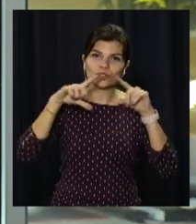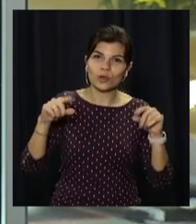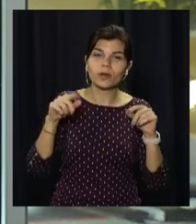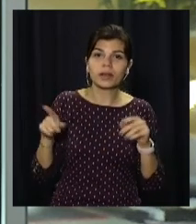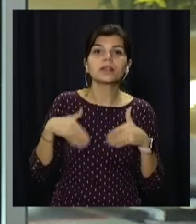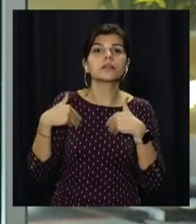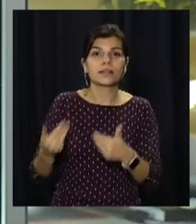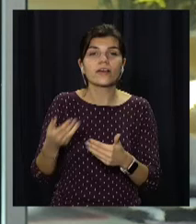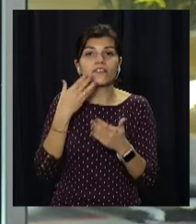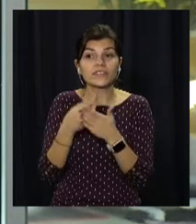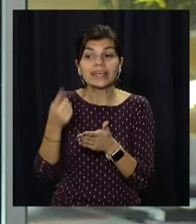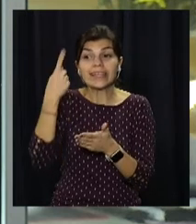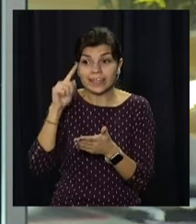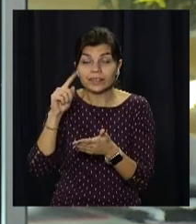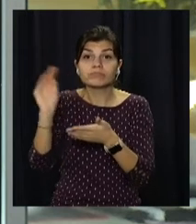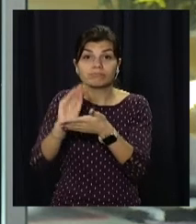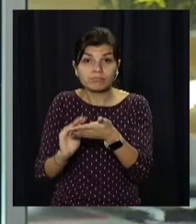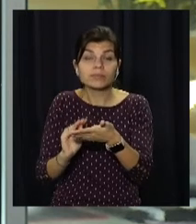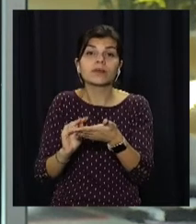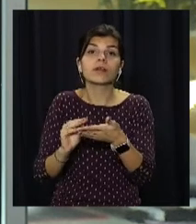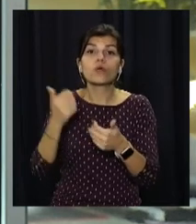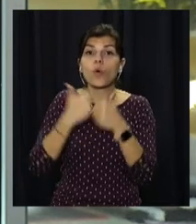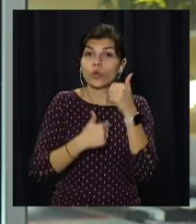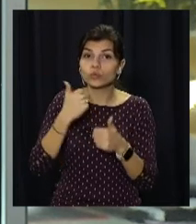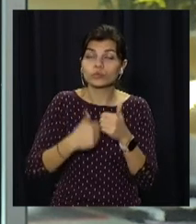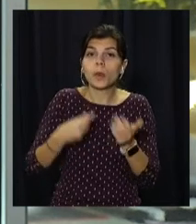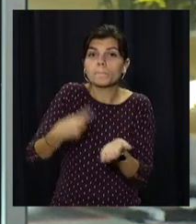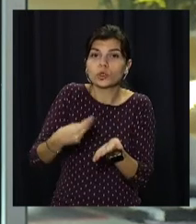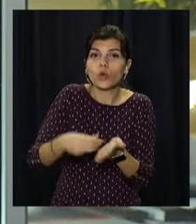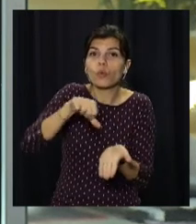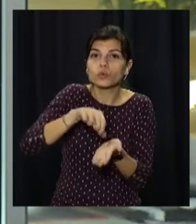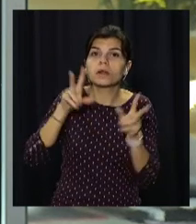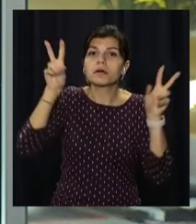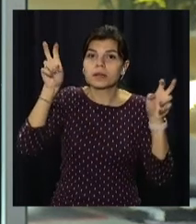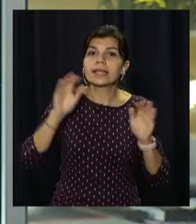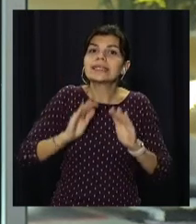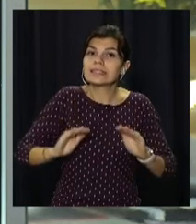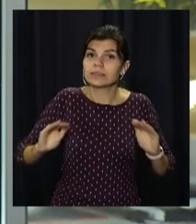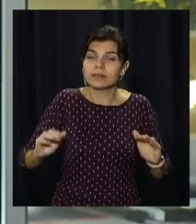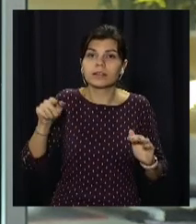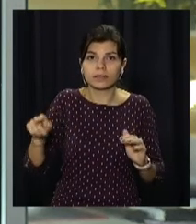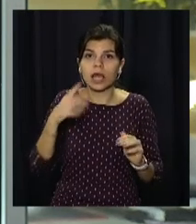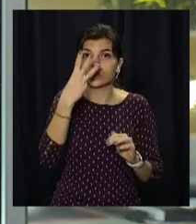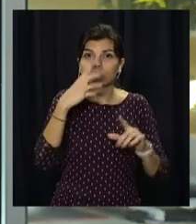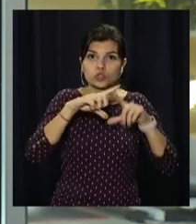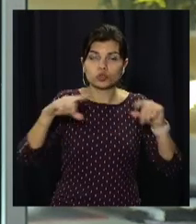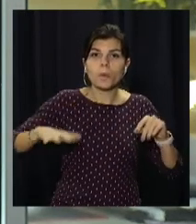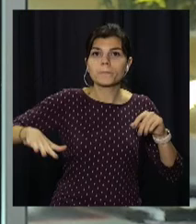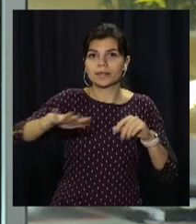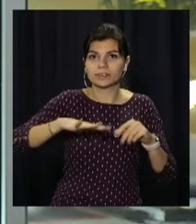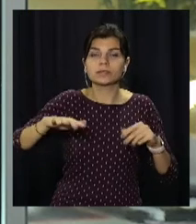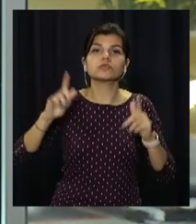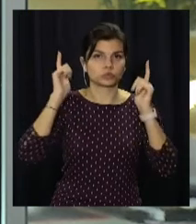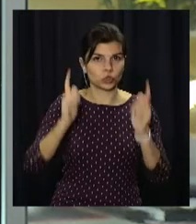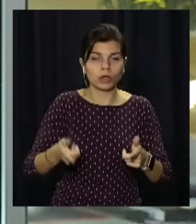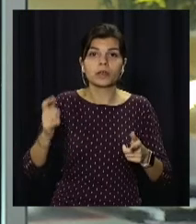запропонували їм подати власні ідеї до муніципального конкурсу бюджету участі «Діти». Зголосилися три міські школи. У кожній з